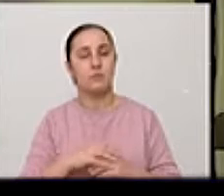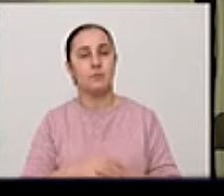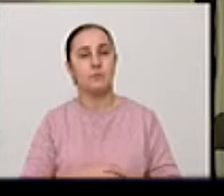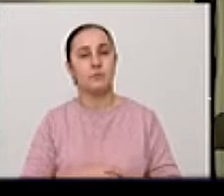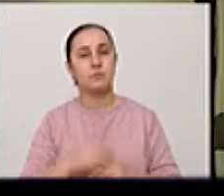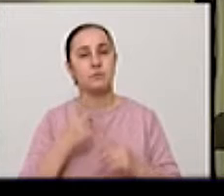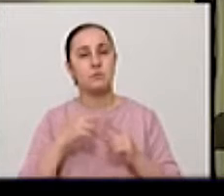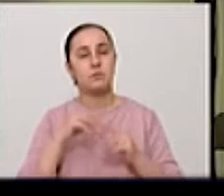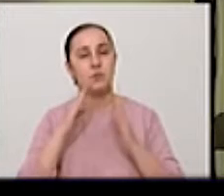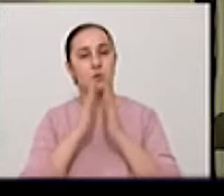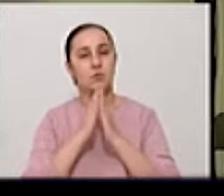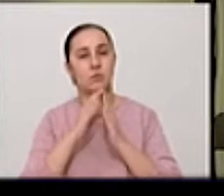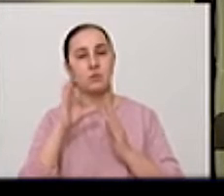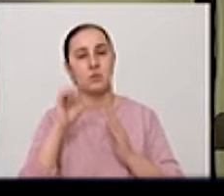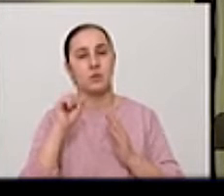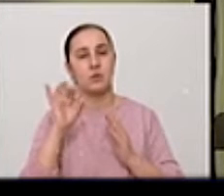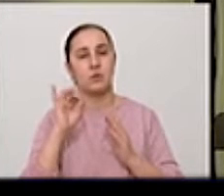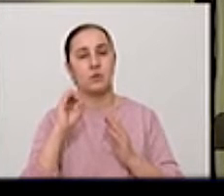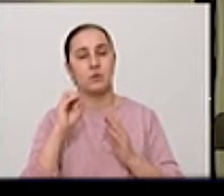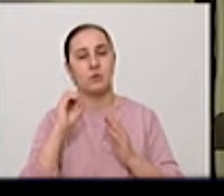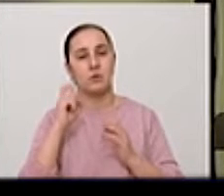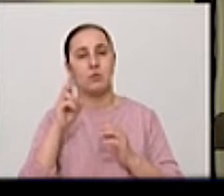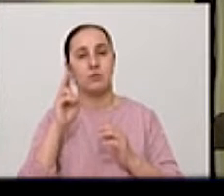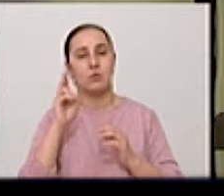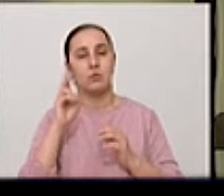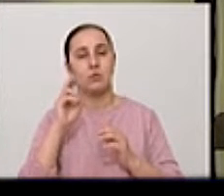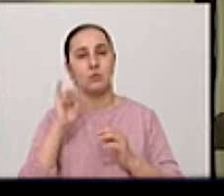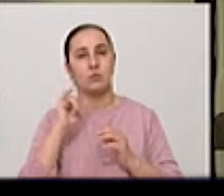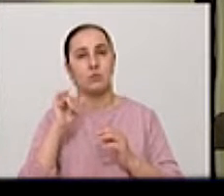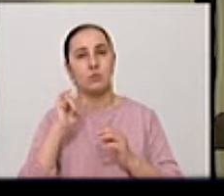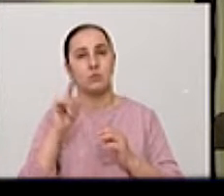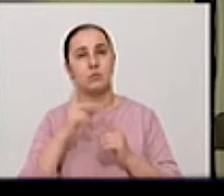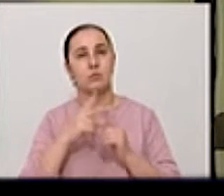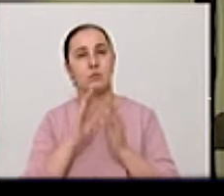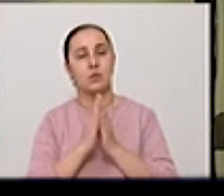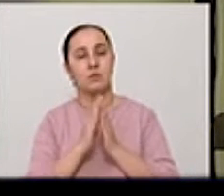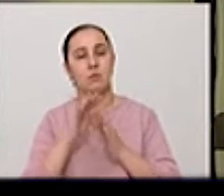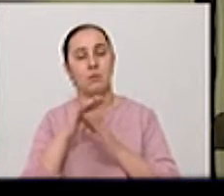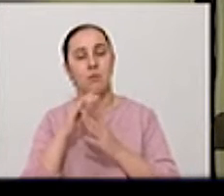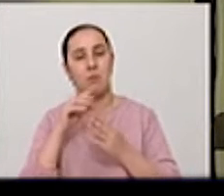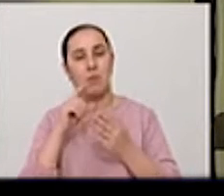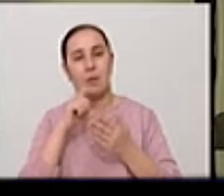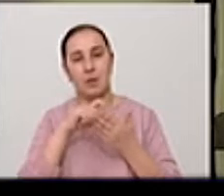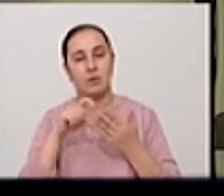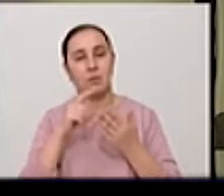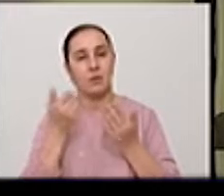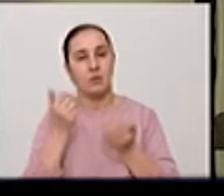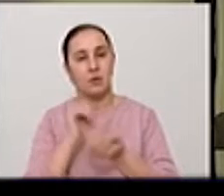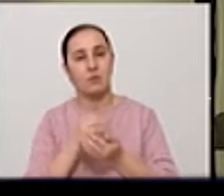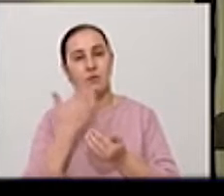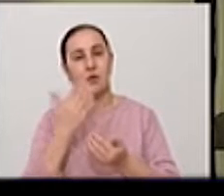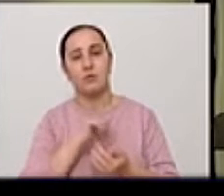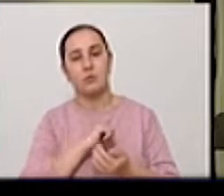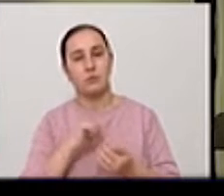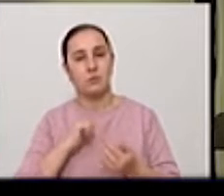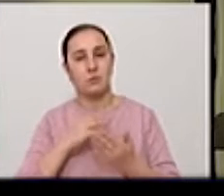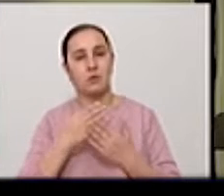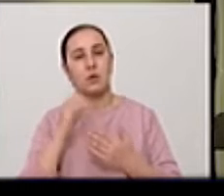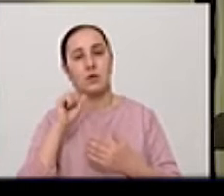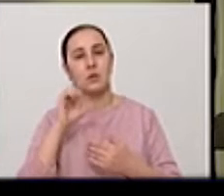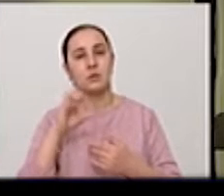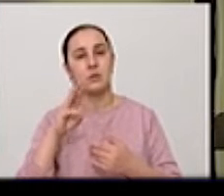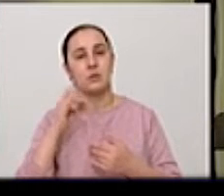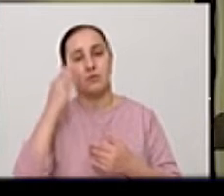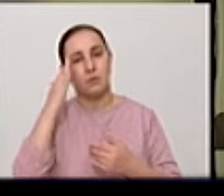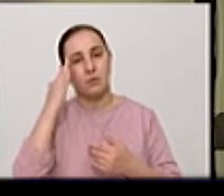Kitob sayyoh.uz kanalidan olingan matn. Matn bilan tanishib, siz o'zingizning astronomik bilimlaringiz